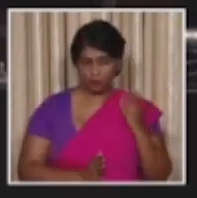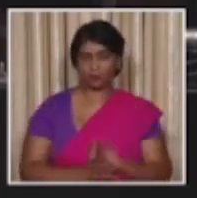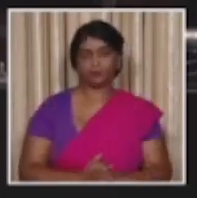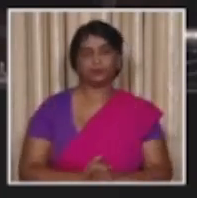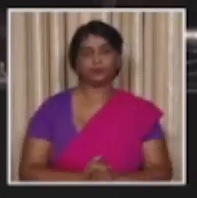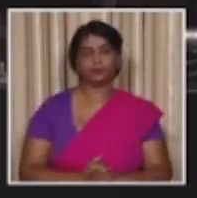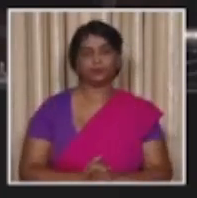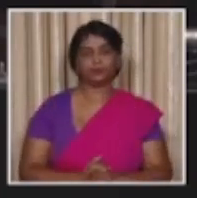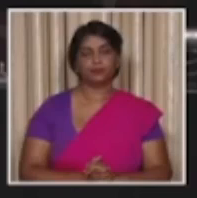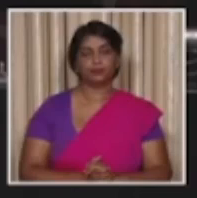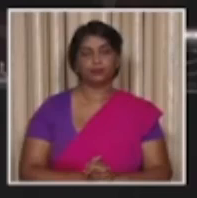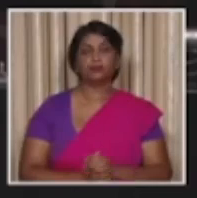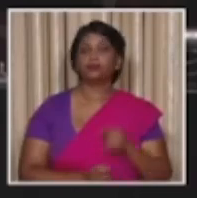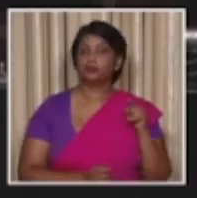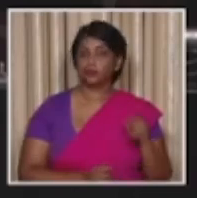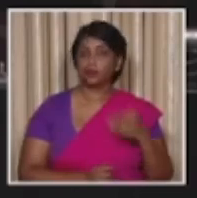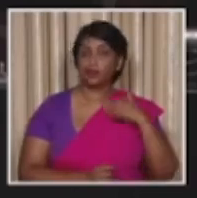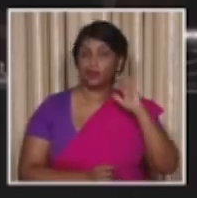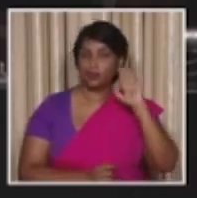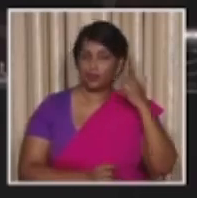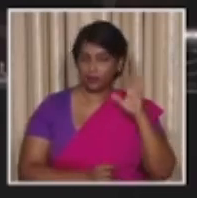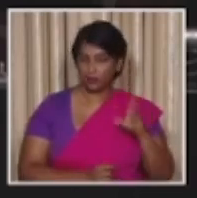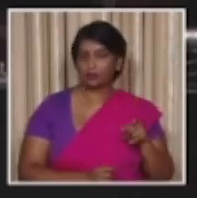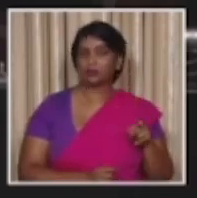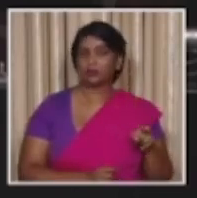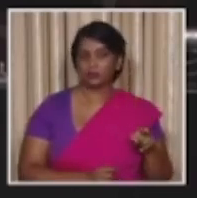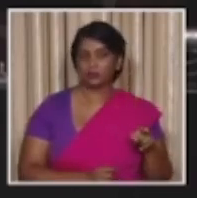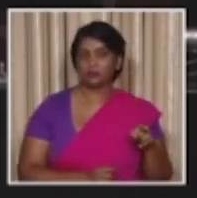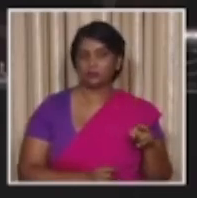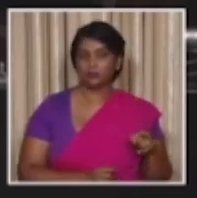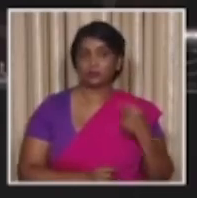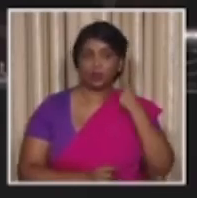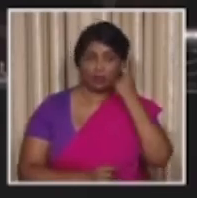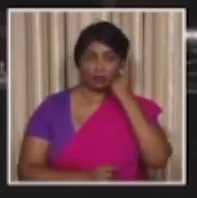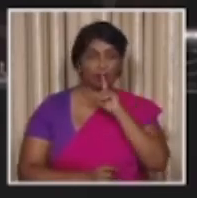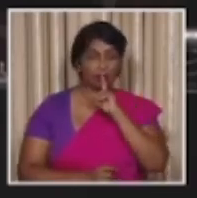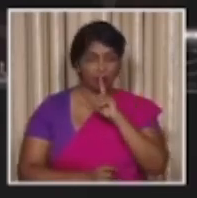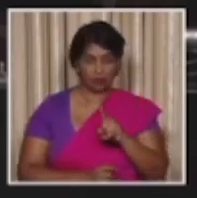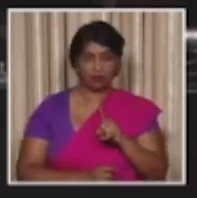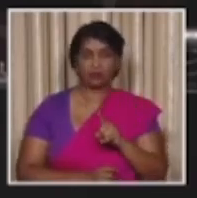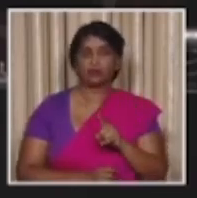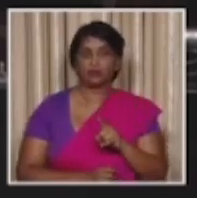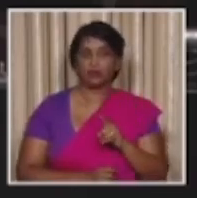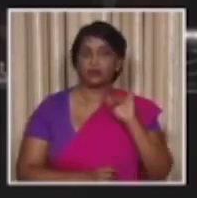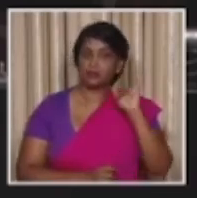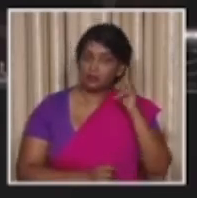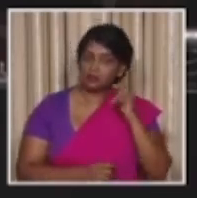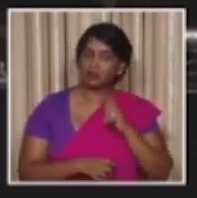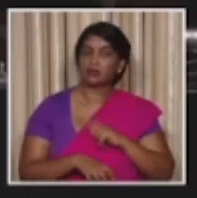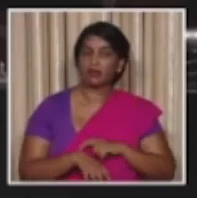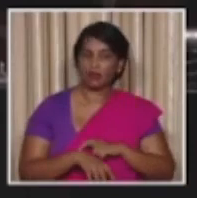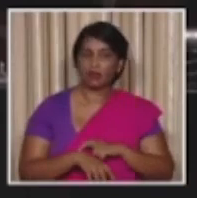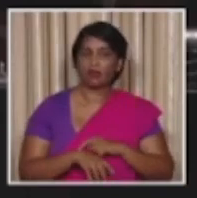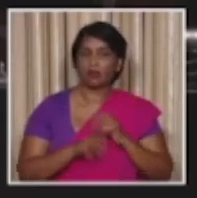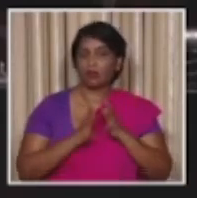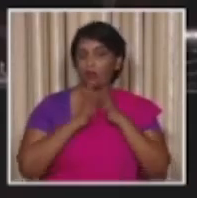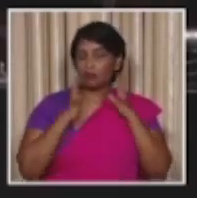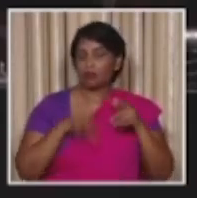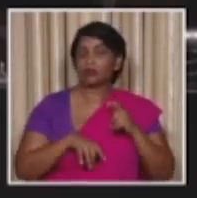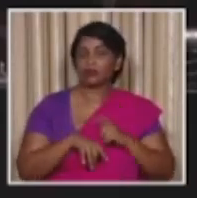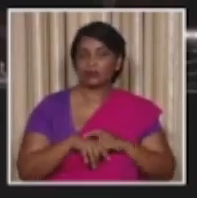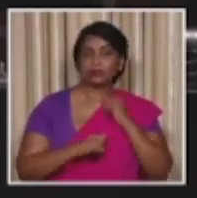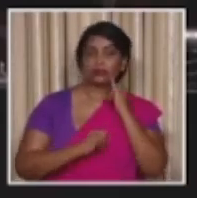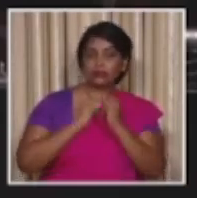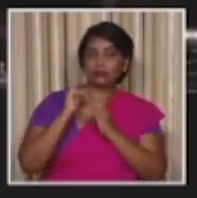ලැබුණා. ඒක සුවිශේෂී දෙයක්. මොකද හේතුව මේ යෝජනාව ගැන කතා කරනකොට සමහර වෙලාවට බොහොමයක් වෙලාවට